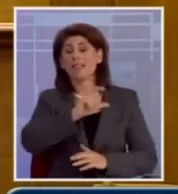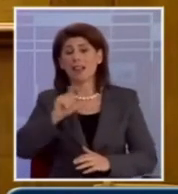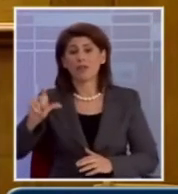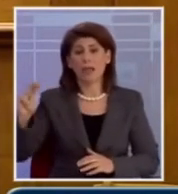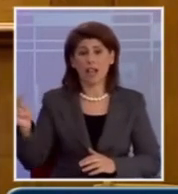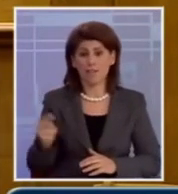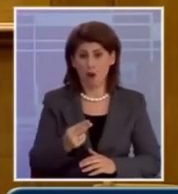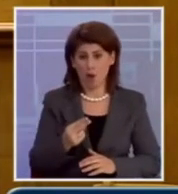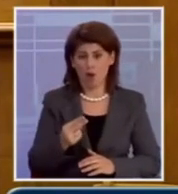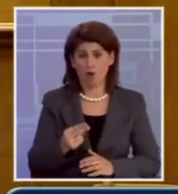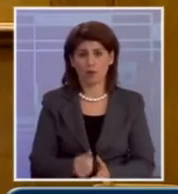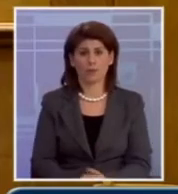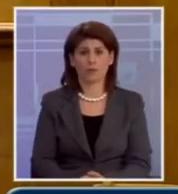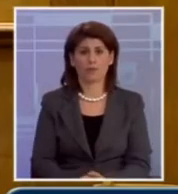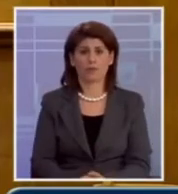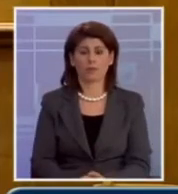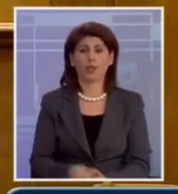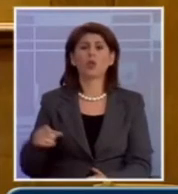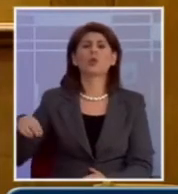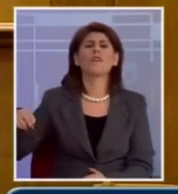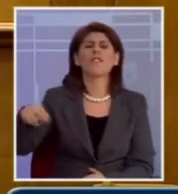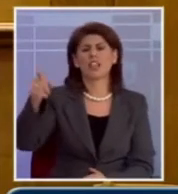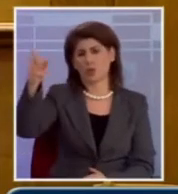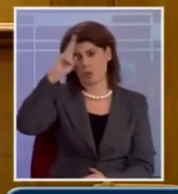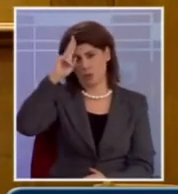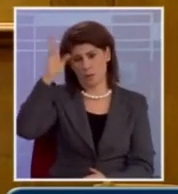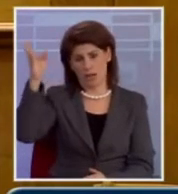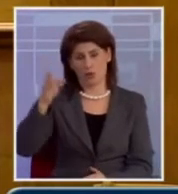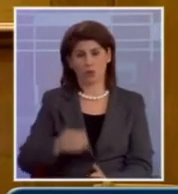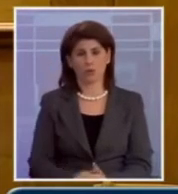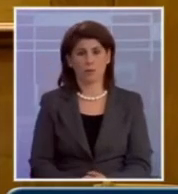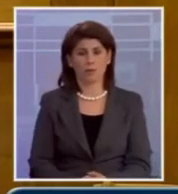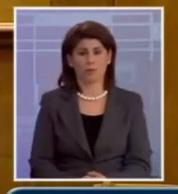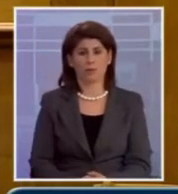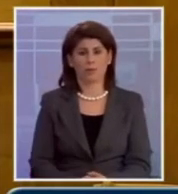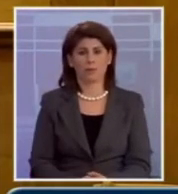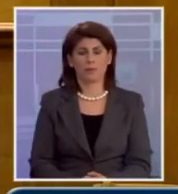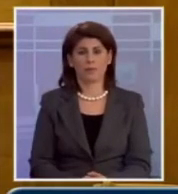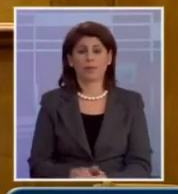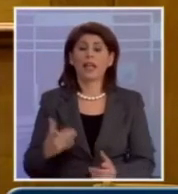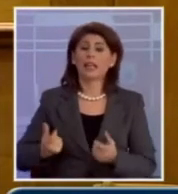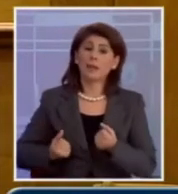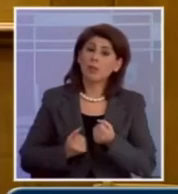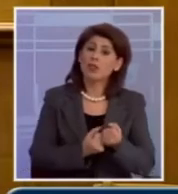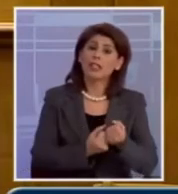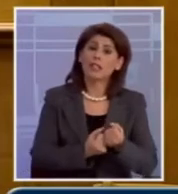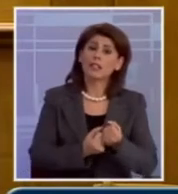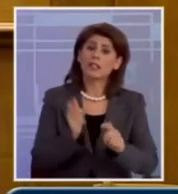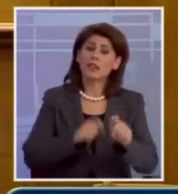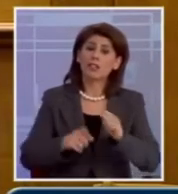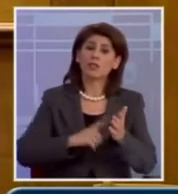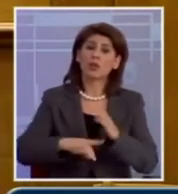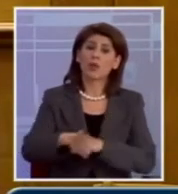ευρώ στους φίλους μας, τους Γερμανούς, για υποστήριξη, για να φτιάξουμε